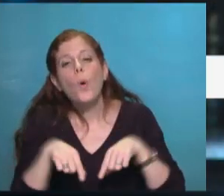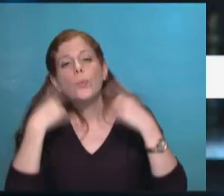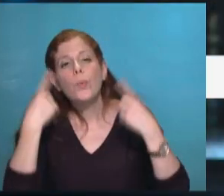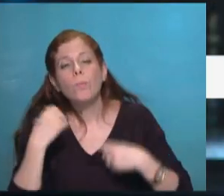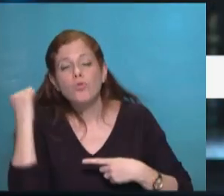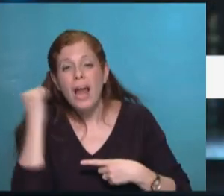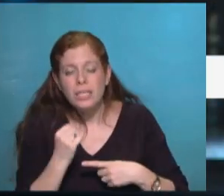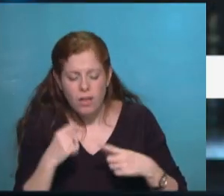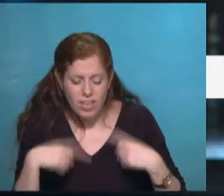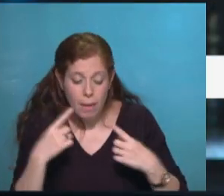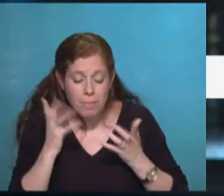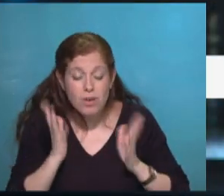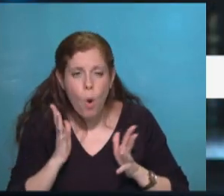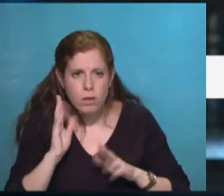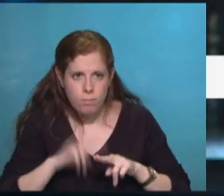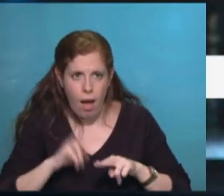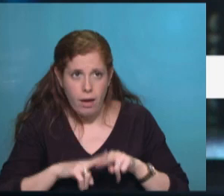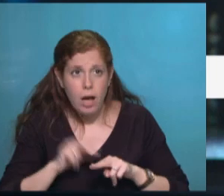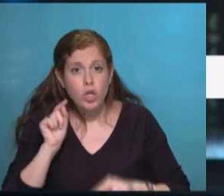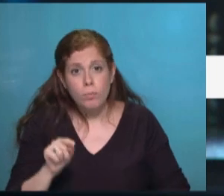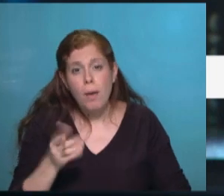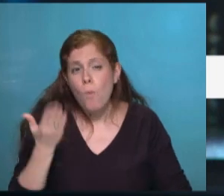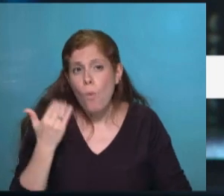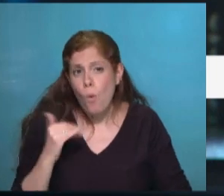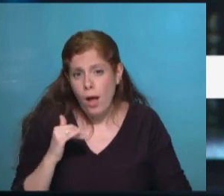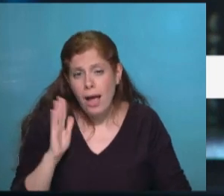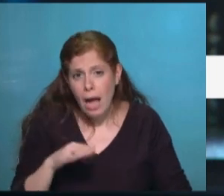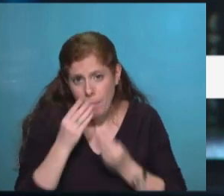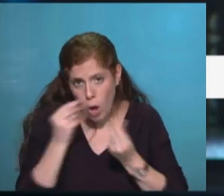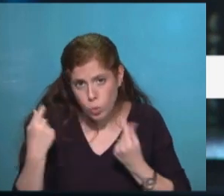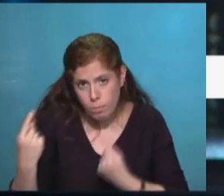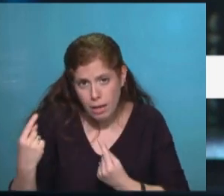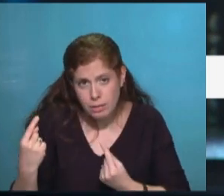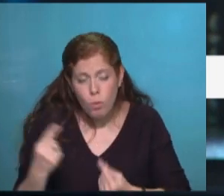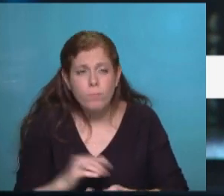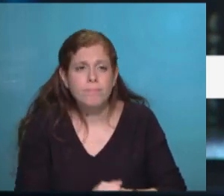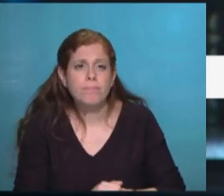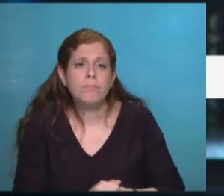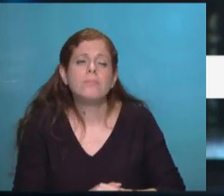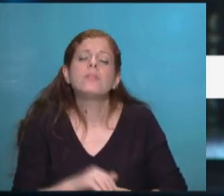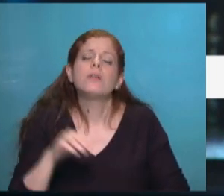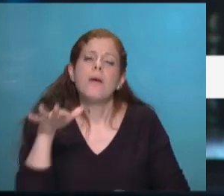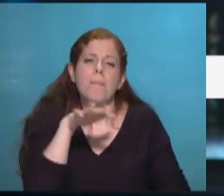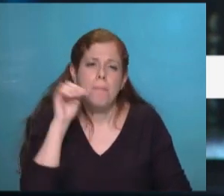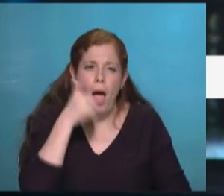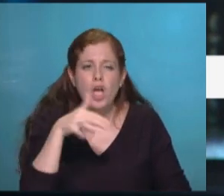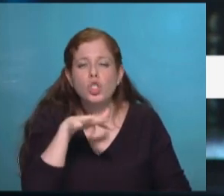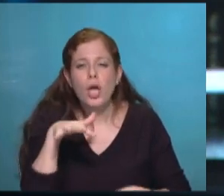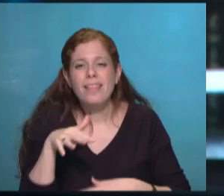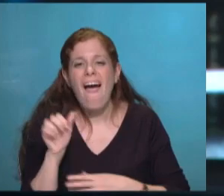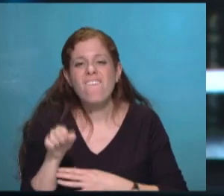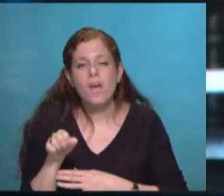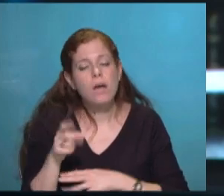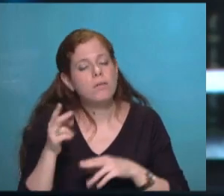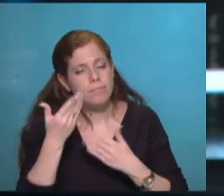ואת הימים הנוראים אחר כך שבהם הוא היה לרגע גם חשוד בעצמו. שטח הפקר מחר אחרי המהדורה, הנה